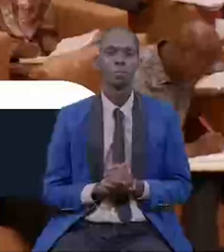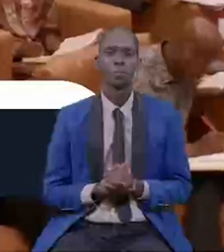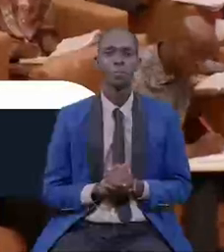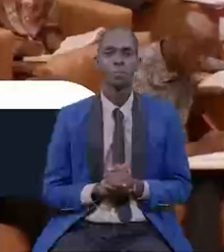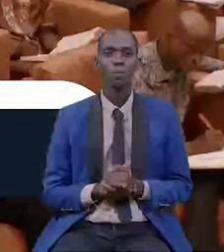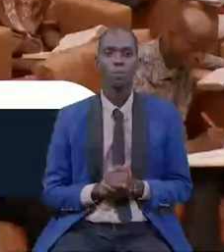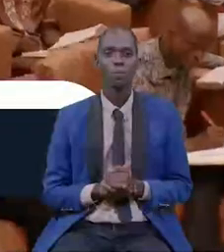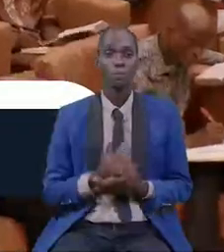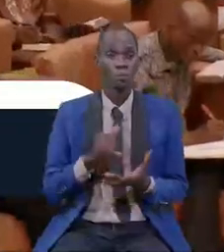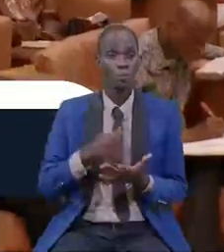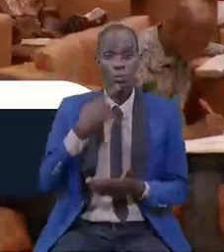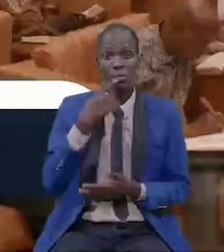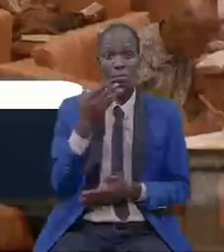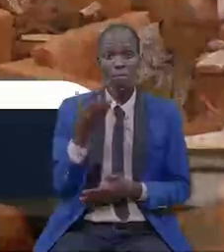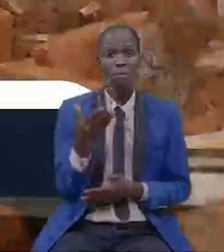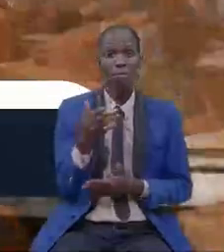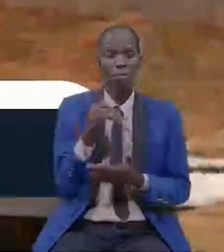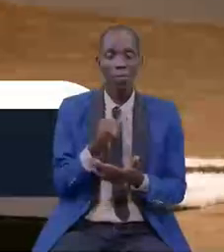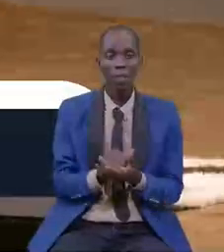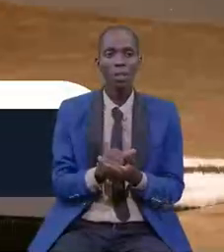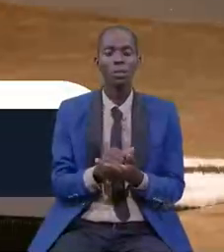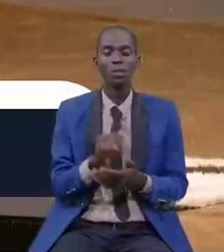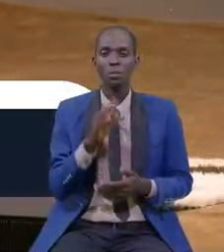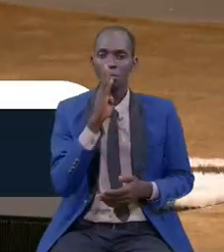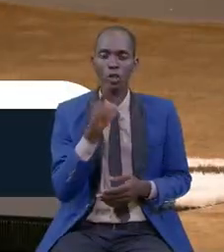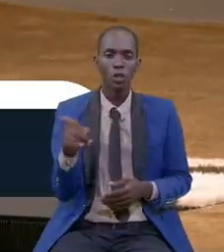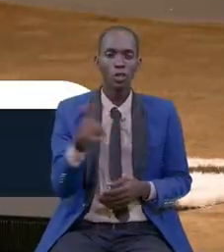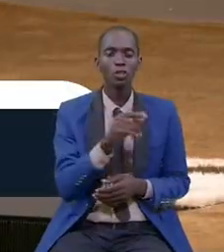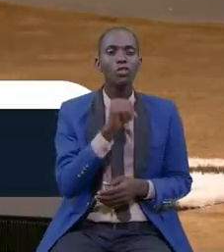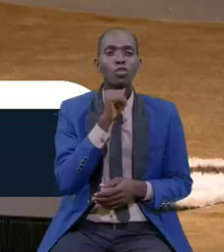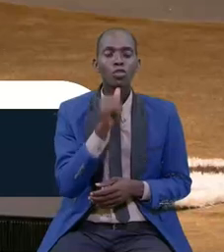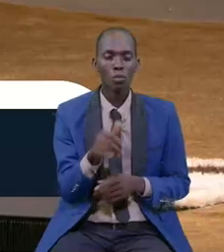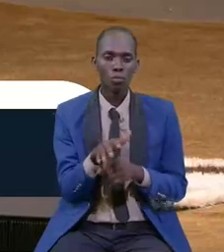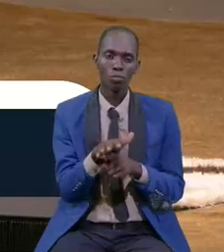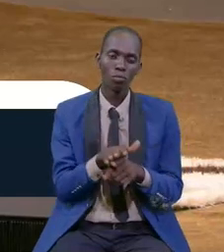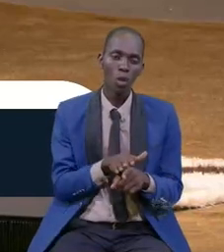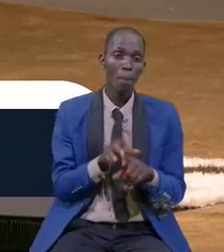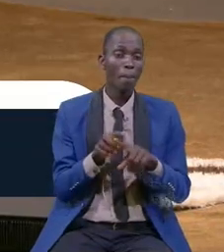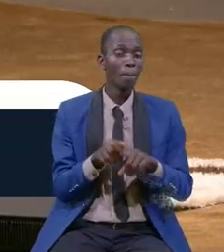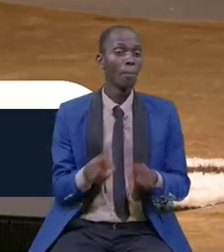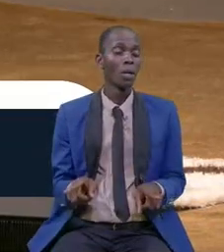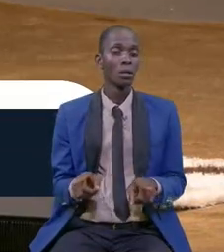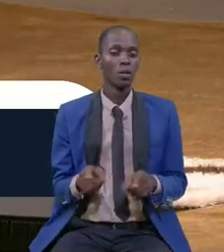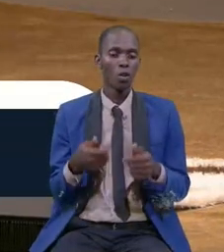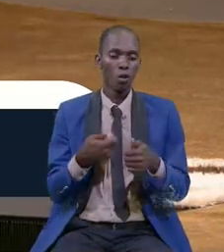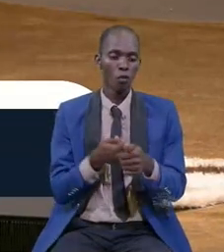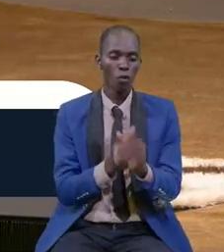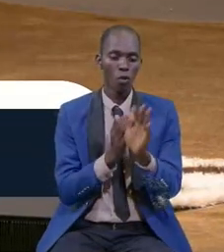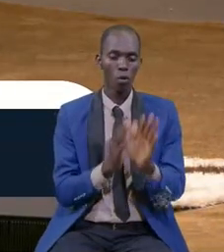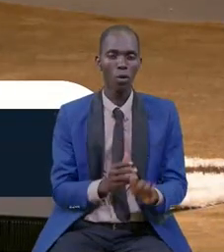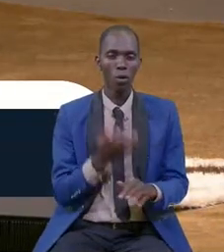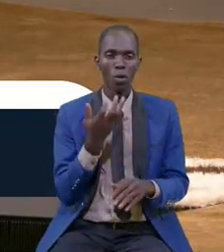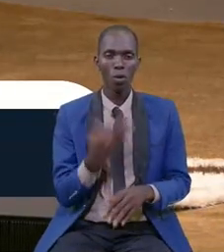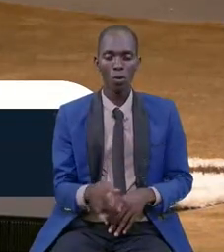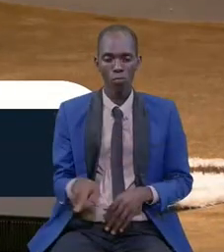12 au verset 12 dit en sorte que vous ne vous relâchez point et que vous n'imitiez